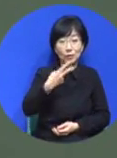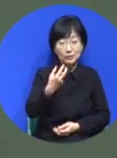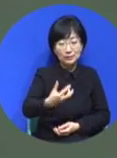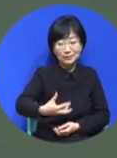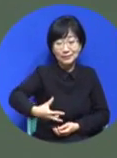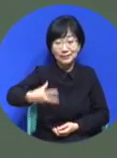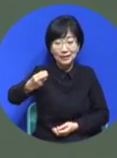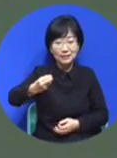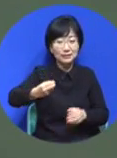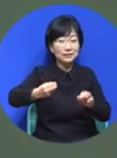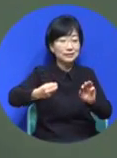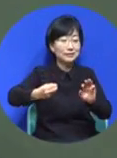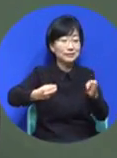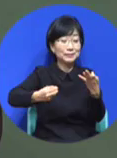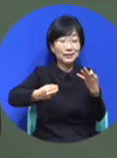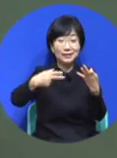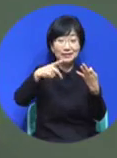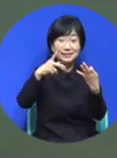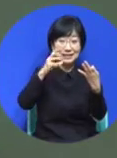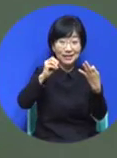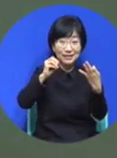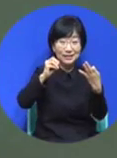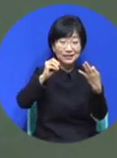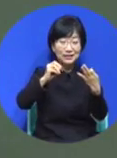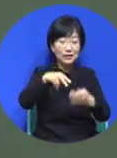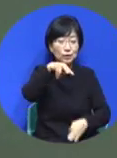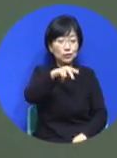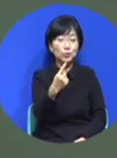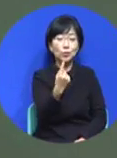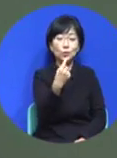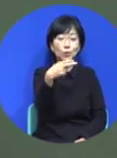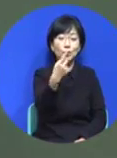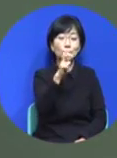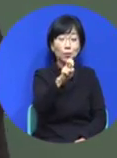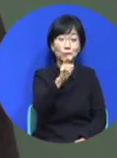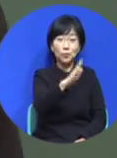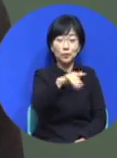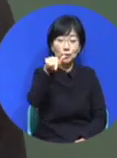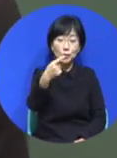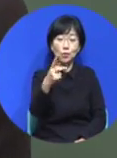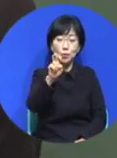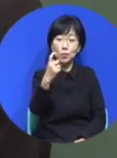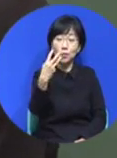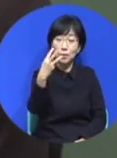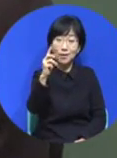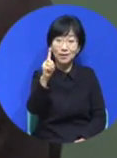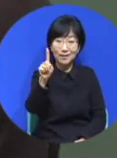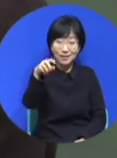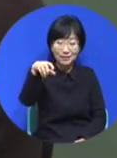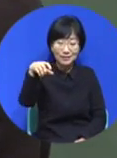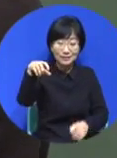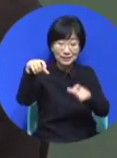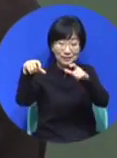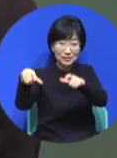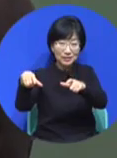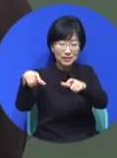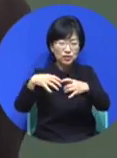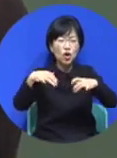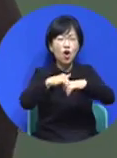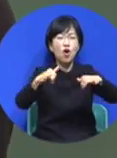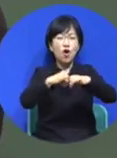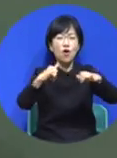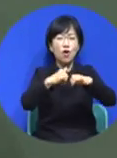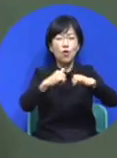창세기 14장에 보니까 소돔 고모라 전쟁 위기가 온 겁니다. If you look in Genesis chapter 14, we see the great crisis of that war that happened